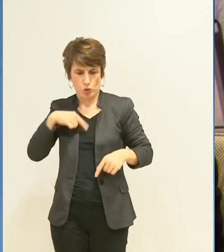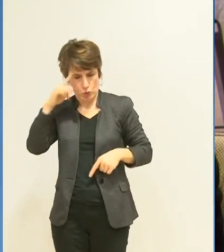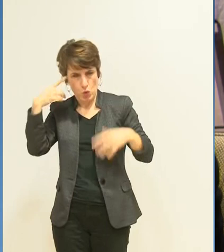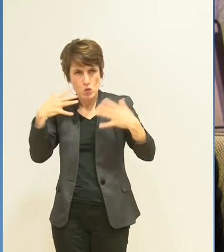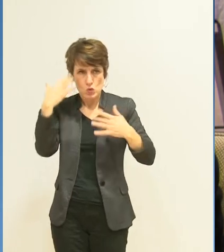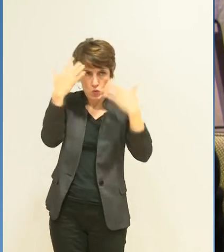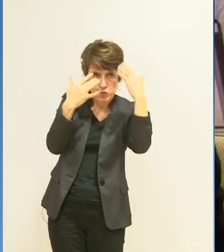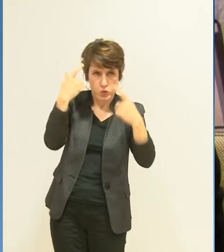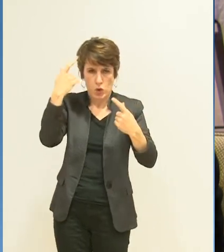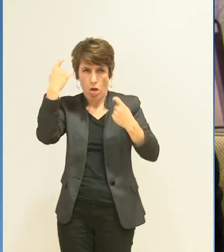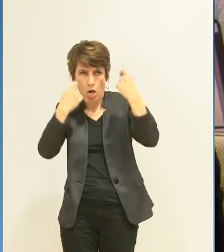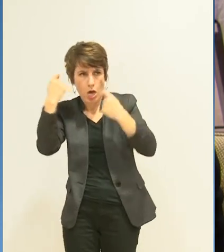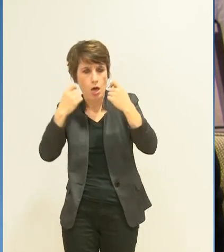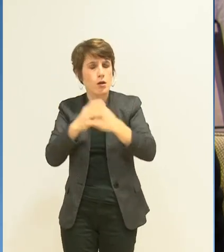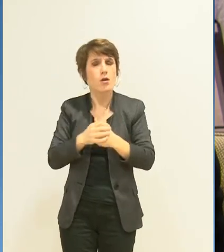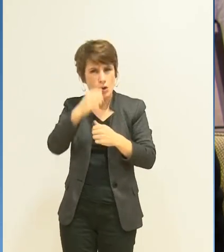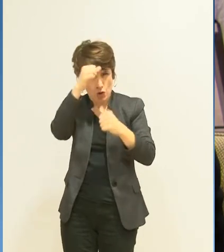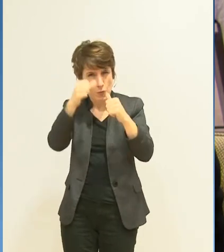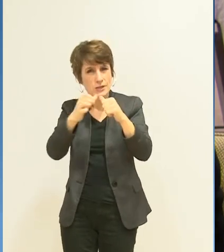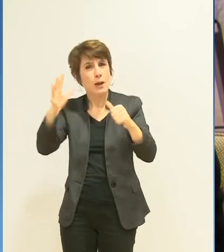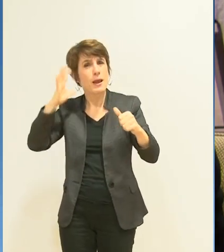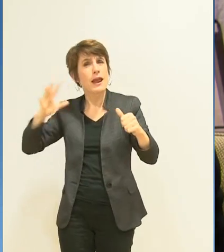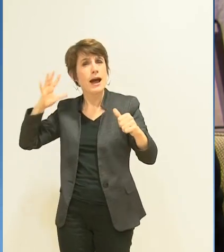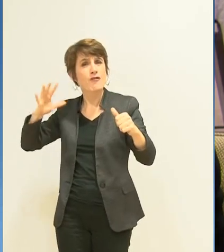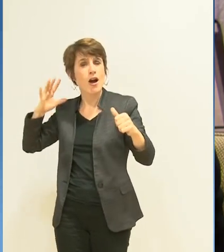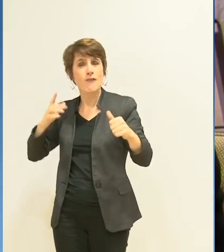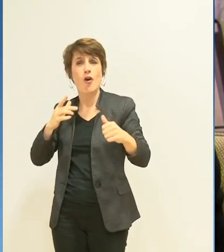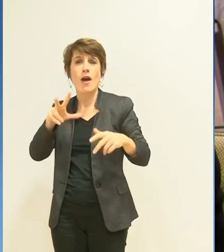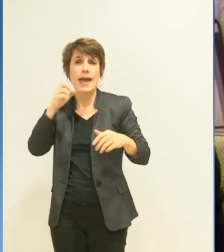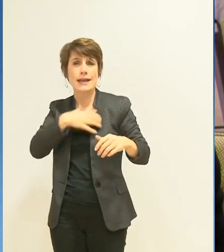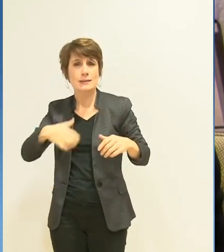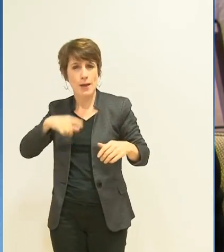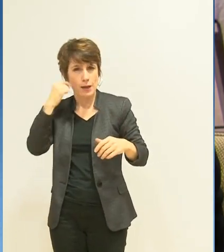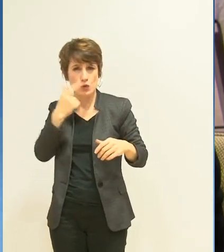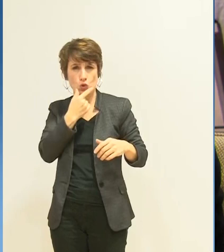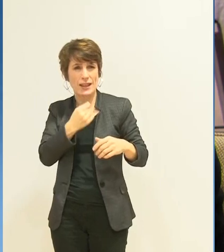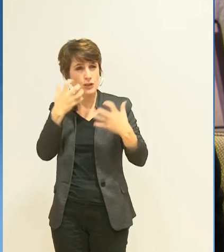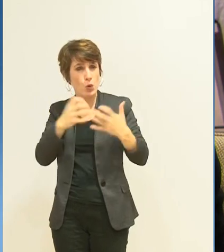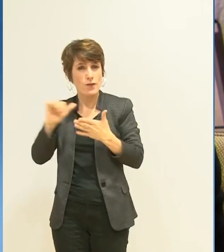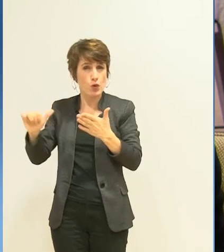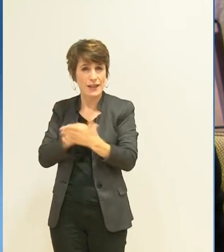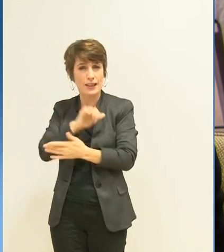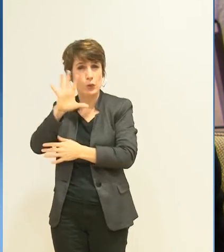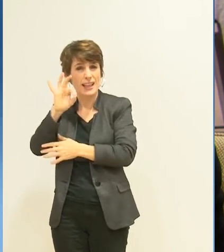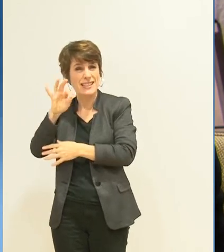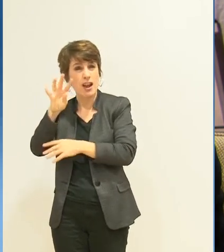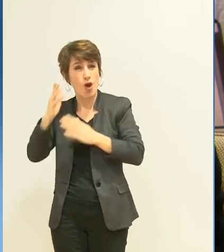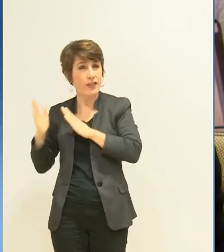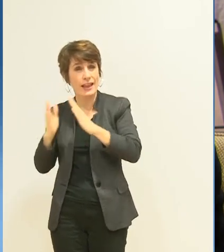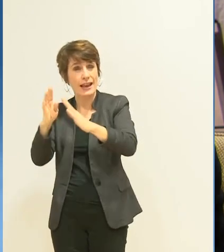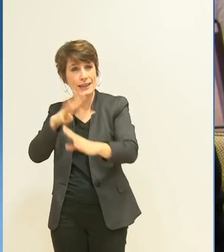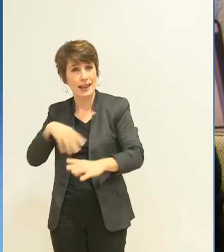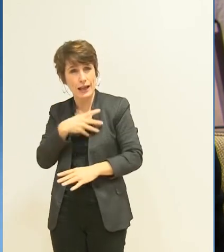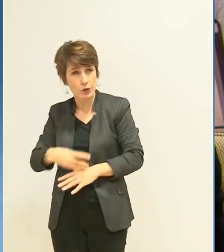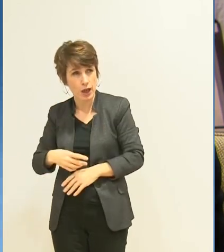le temps où votre prédécesseur voulait détruire le 50 de la galerie de l'arlequin il n'est pas loin le temps où certains de vos